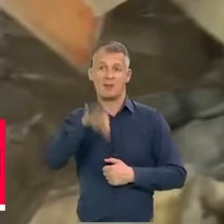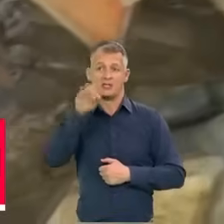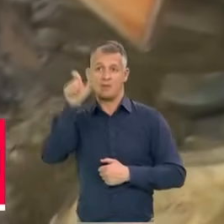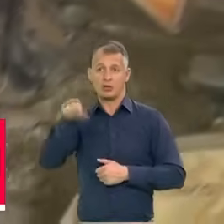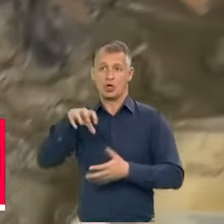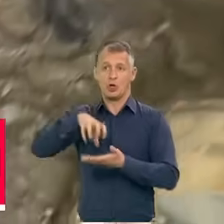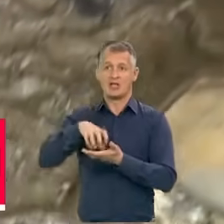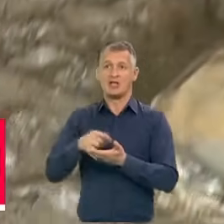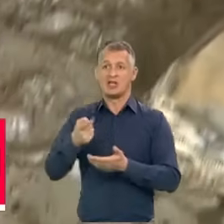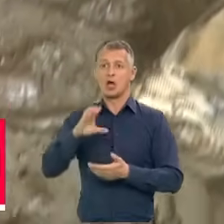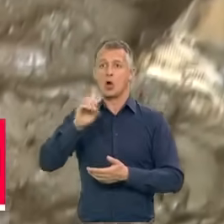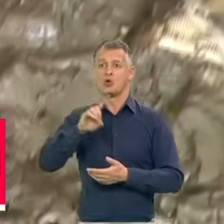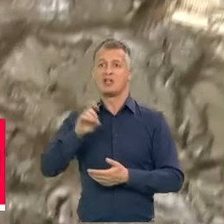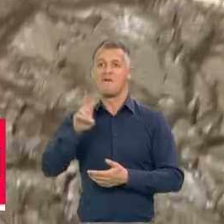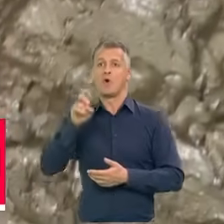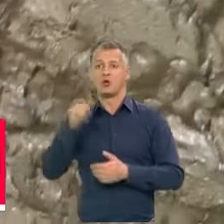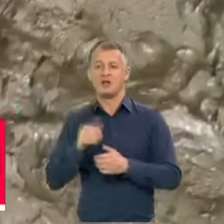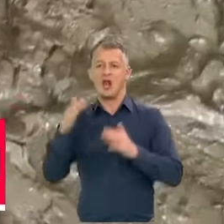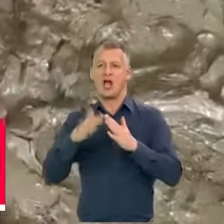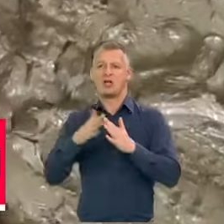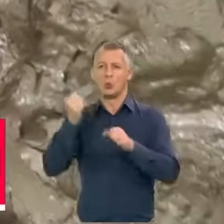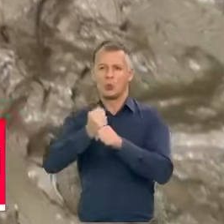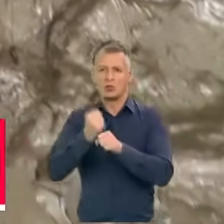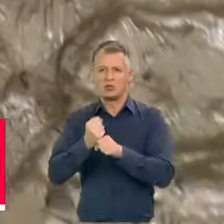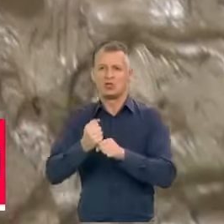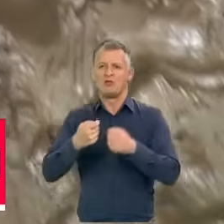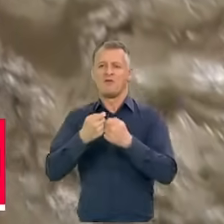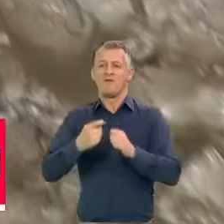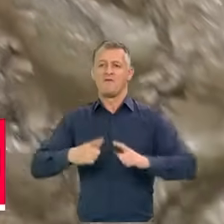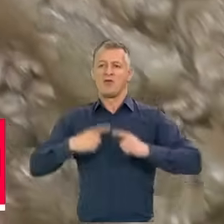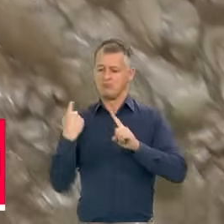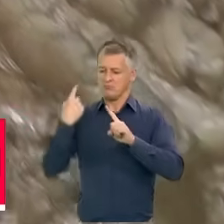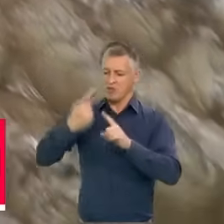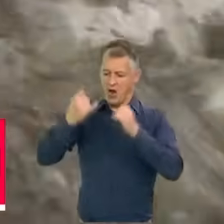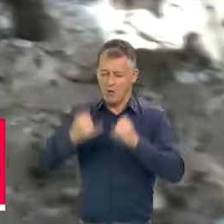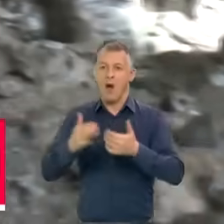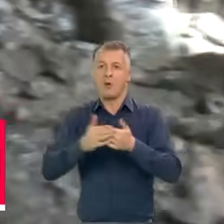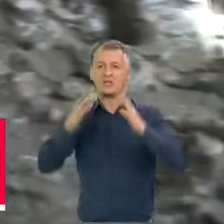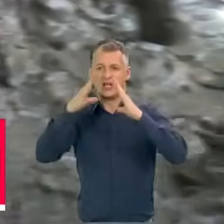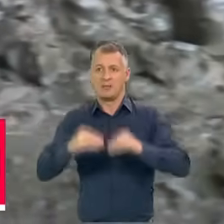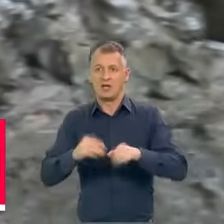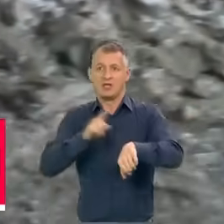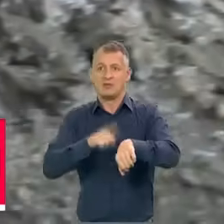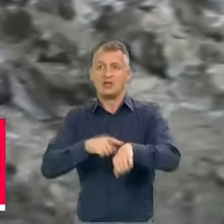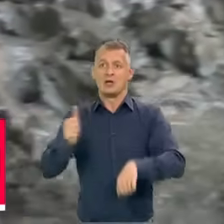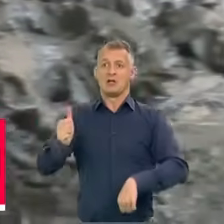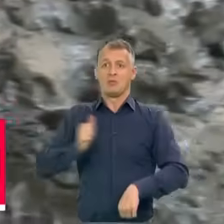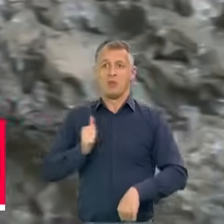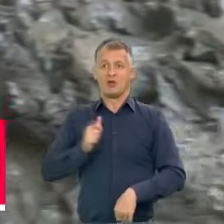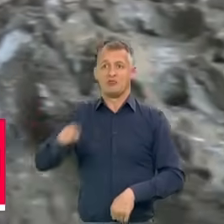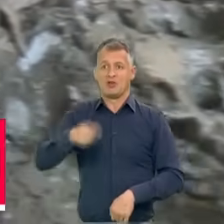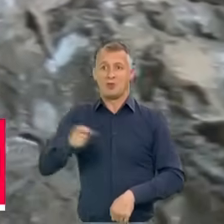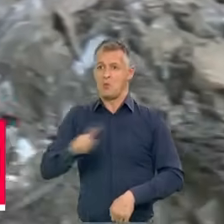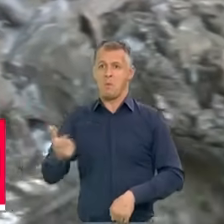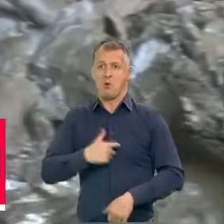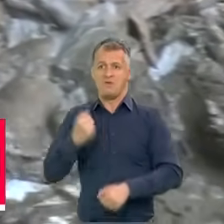din Cuza Vodă casele la care au muncit o viață se dărâmă în timp ce atât Ei cât și jandarmii și pompierii nu pot face